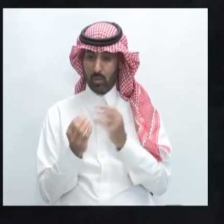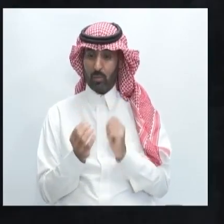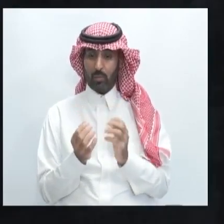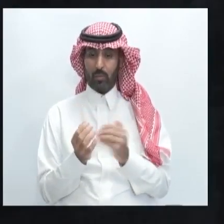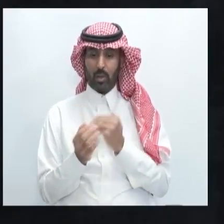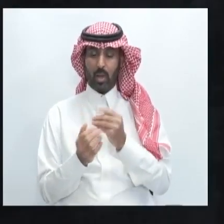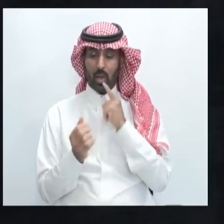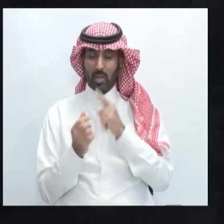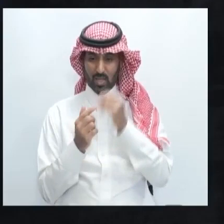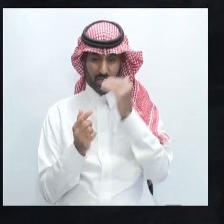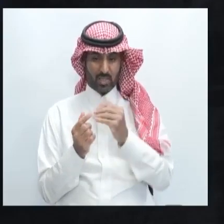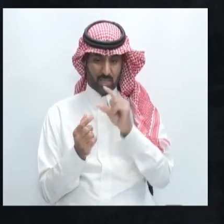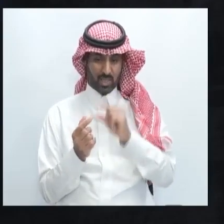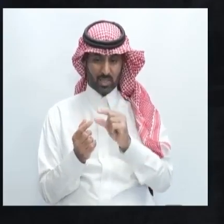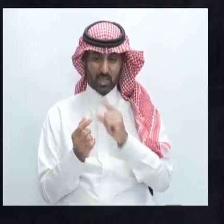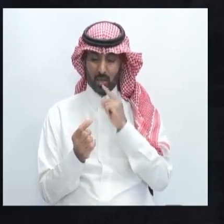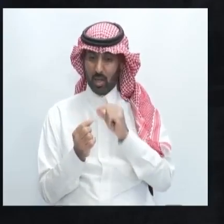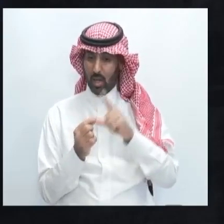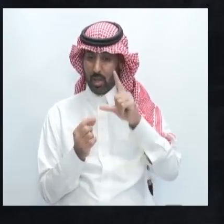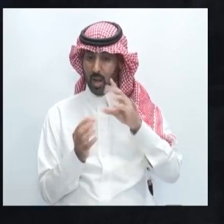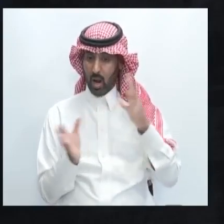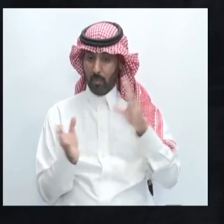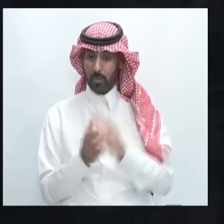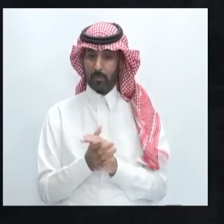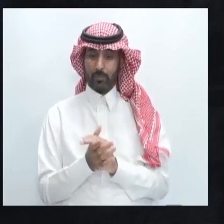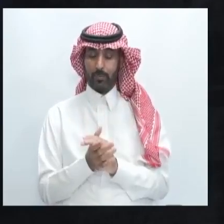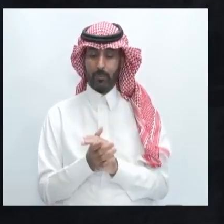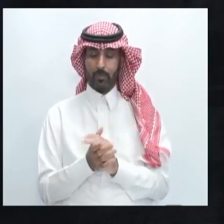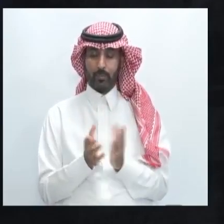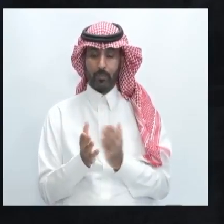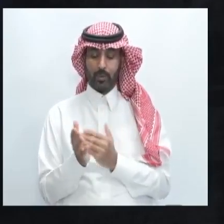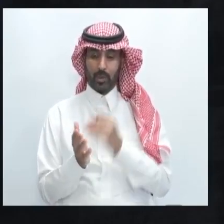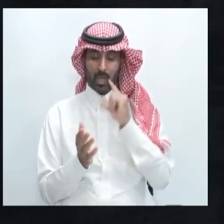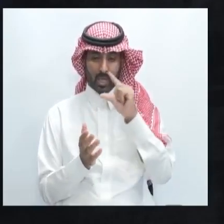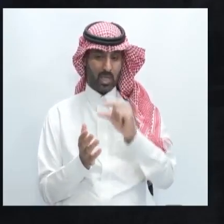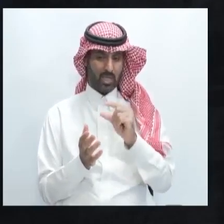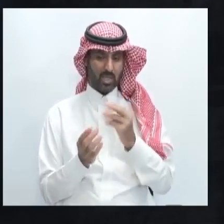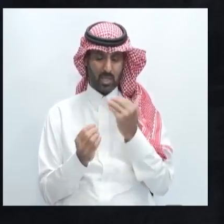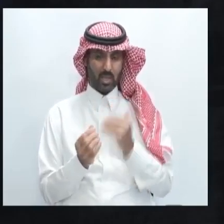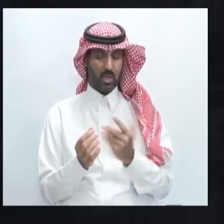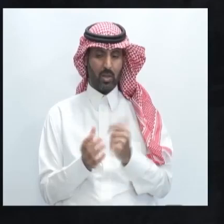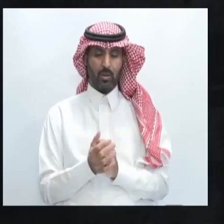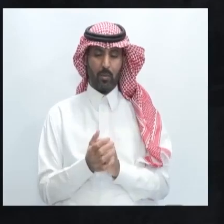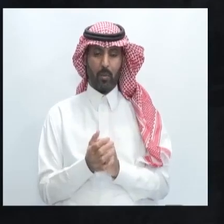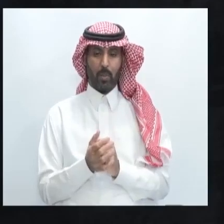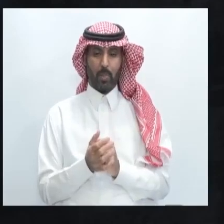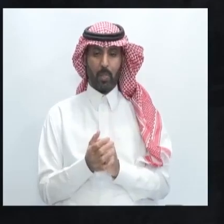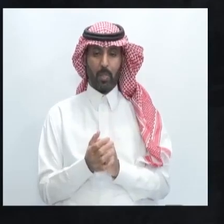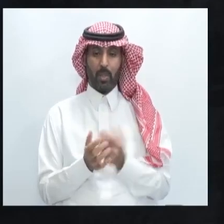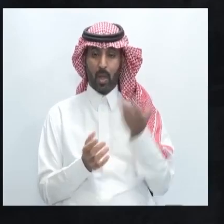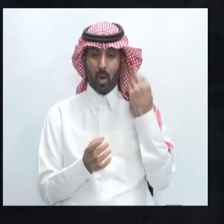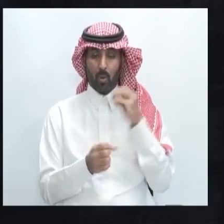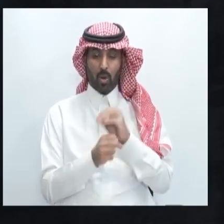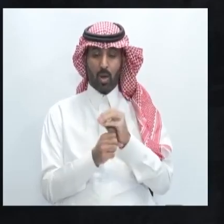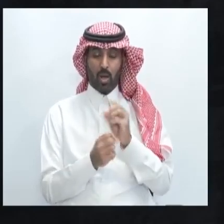الحد الاصغر والحد الاكبر طيب ناتي الان الى الحد الاصغر قلنا في